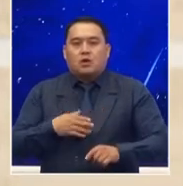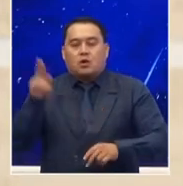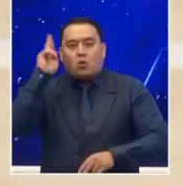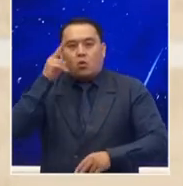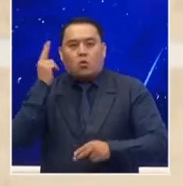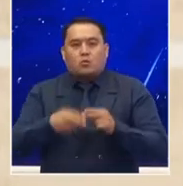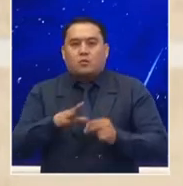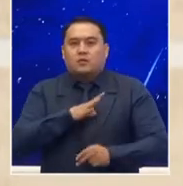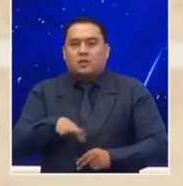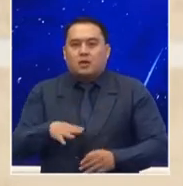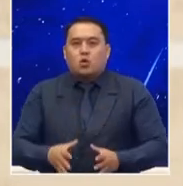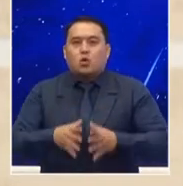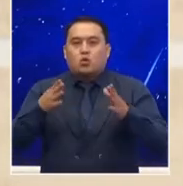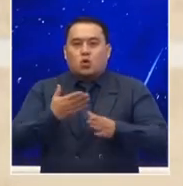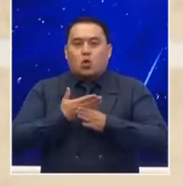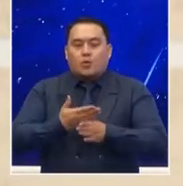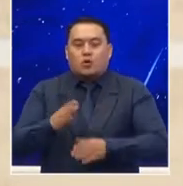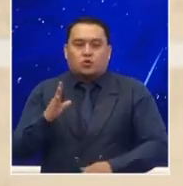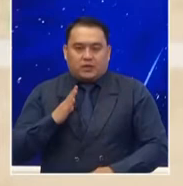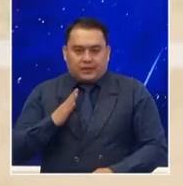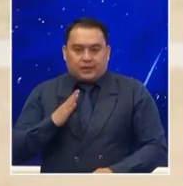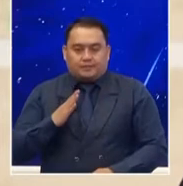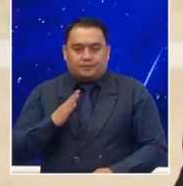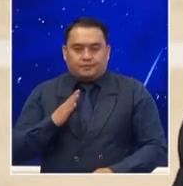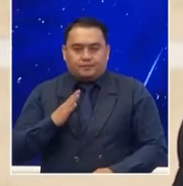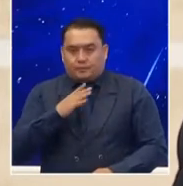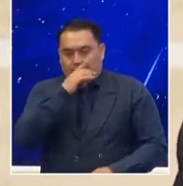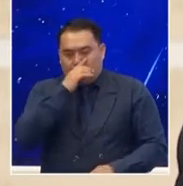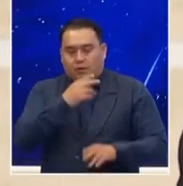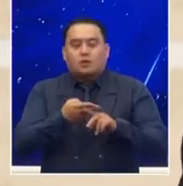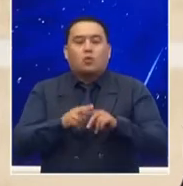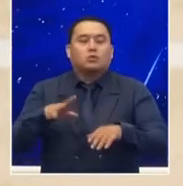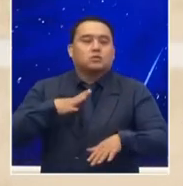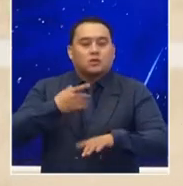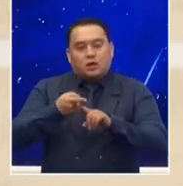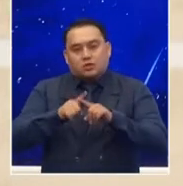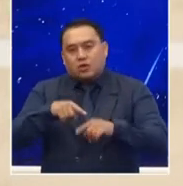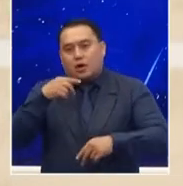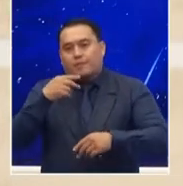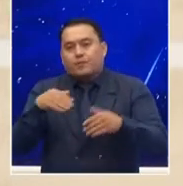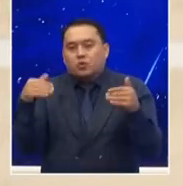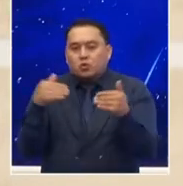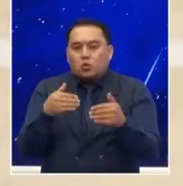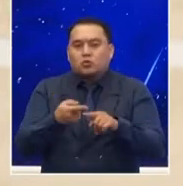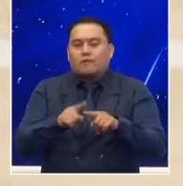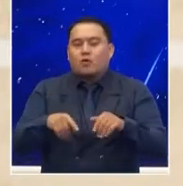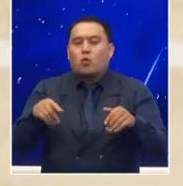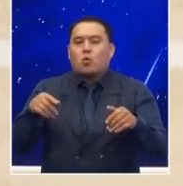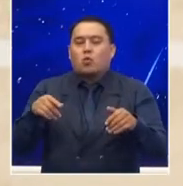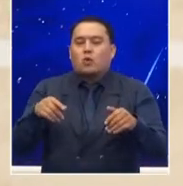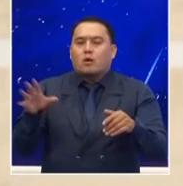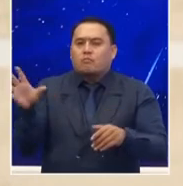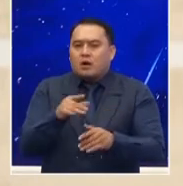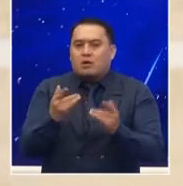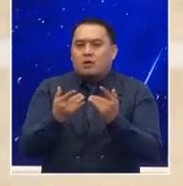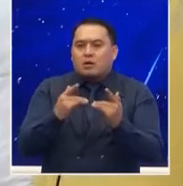бітірмеген, бізге үлкен көмек көрсеткен. Енді мынандай жатақханалар заманға сай, ішінде бәрі бар, барлық